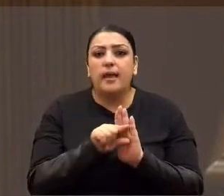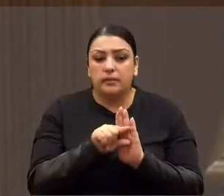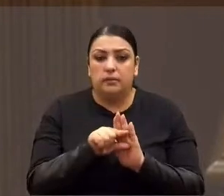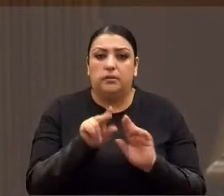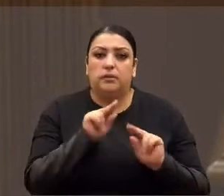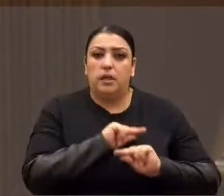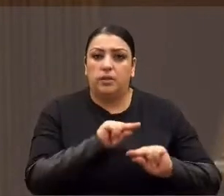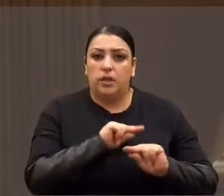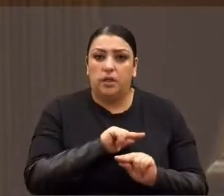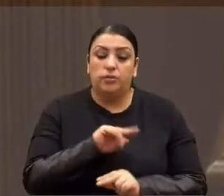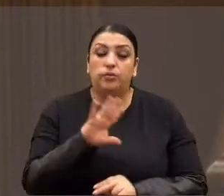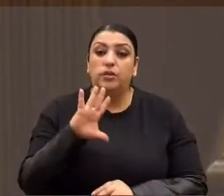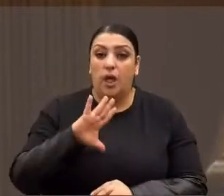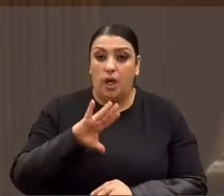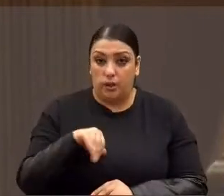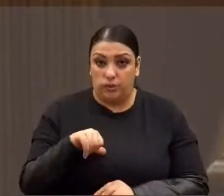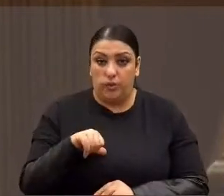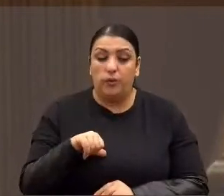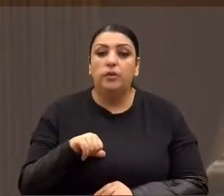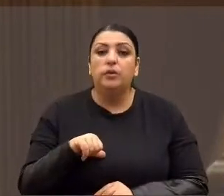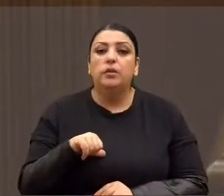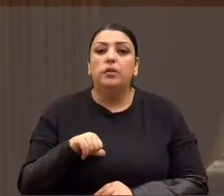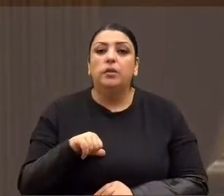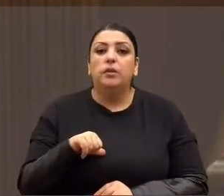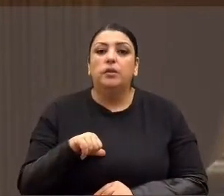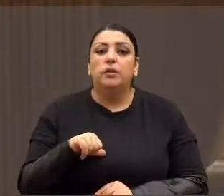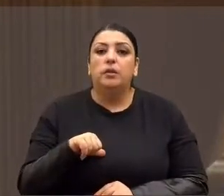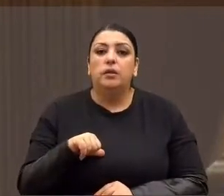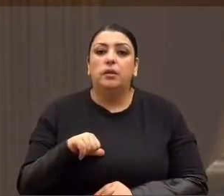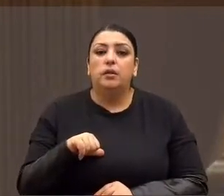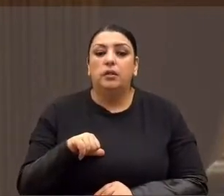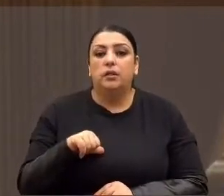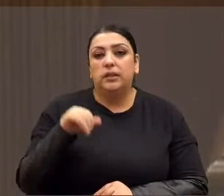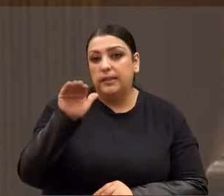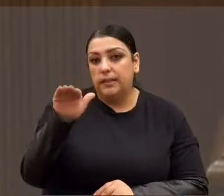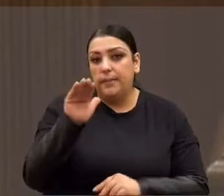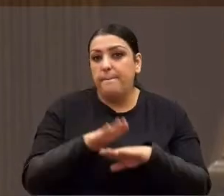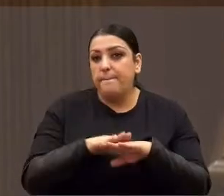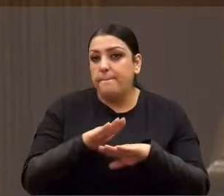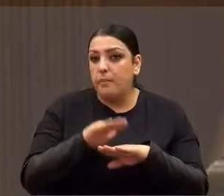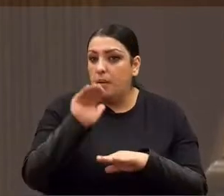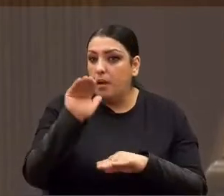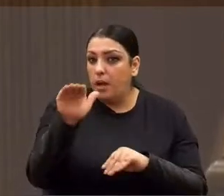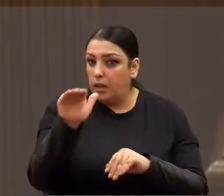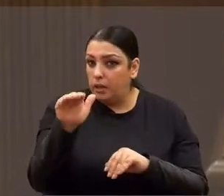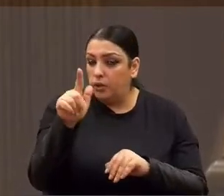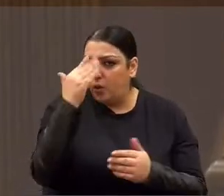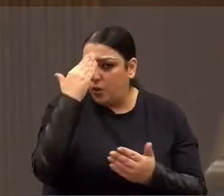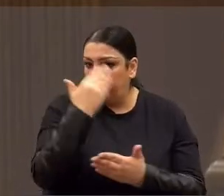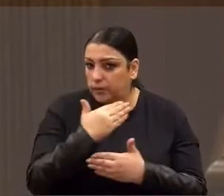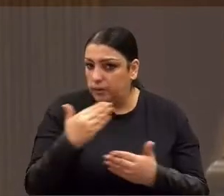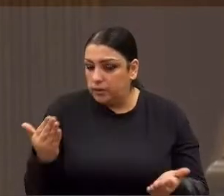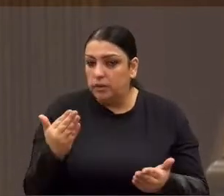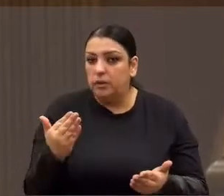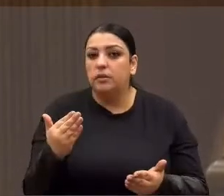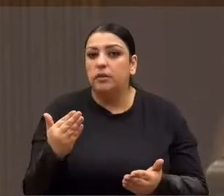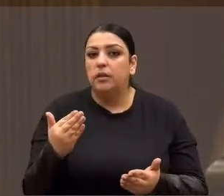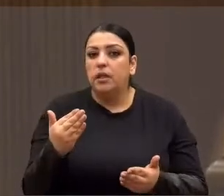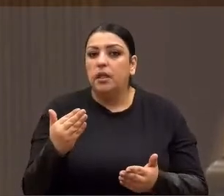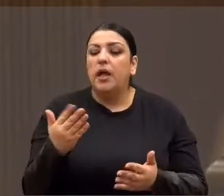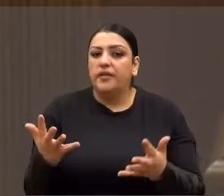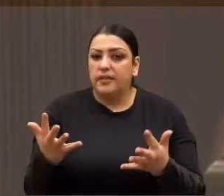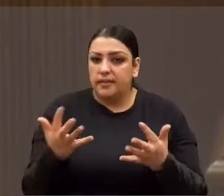հետո կարող ենք դիմել հայ ժողովրդին և ստանալ այն աջակցությունը, որը ակնկալում ենք։